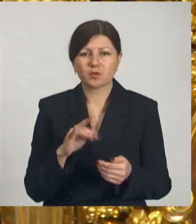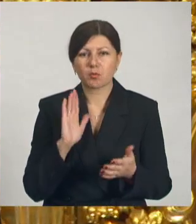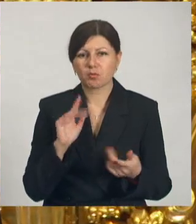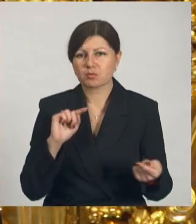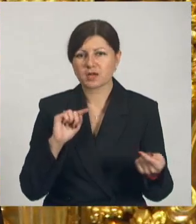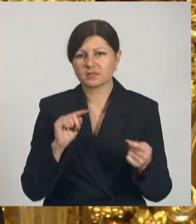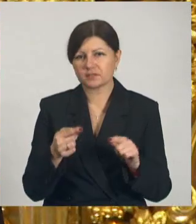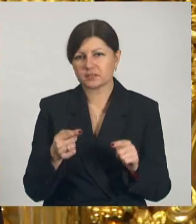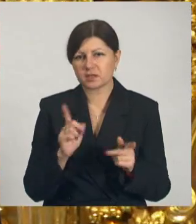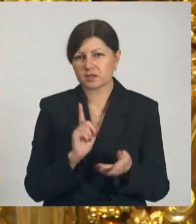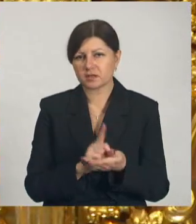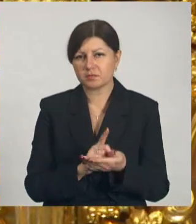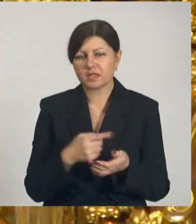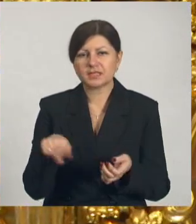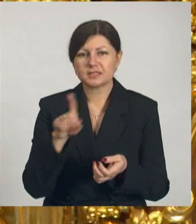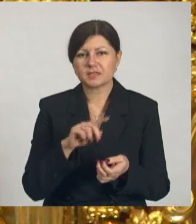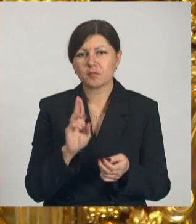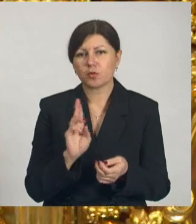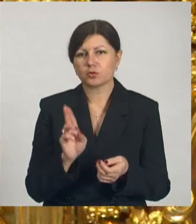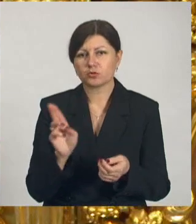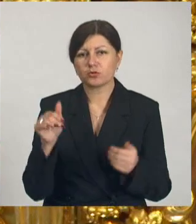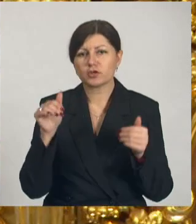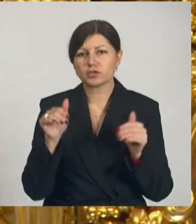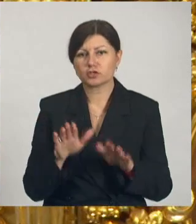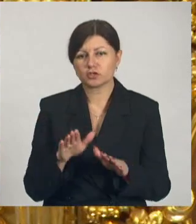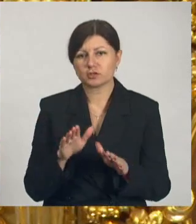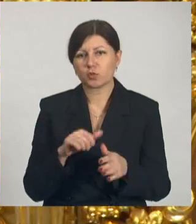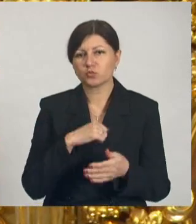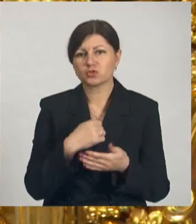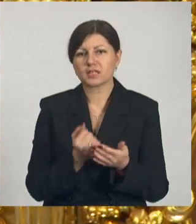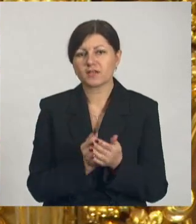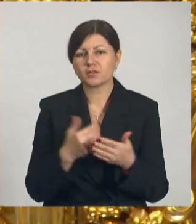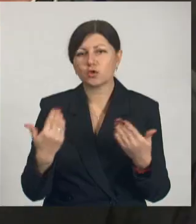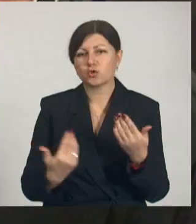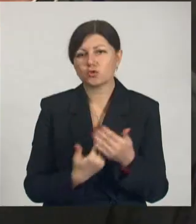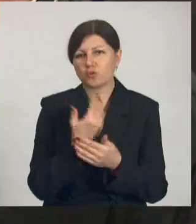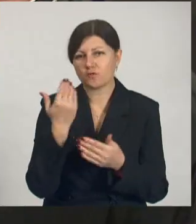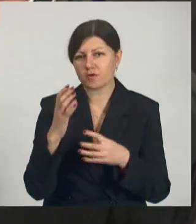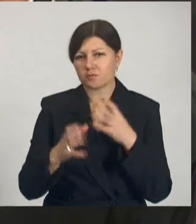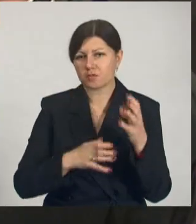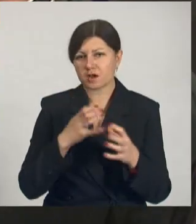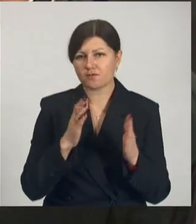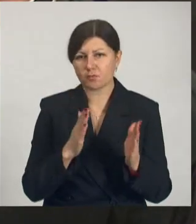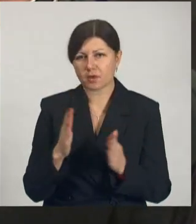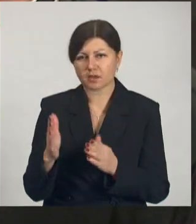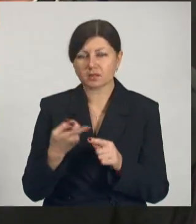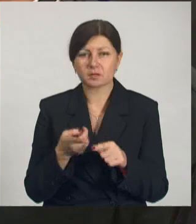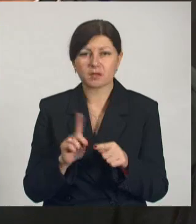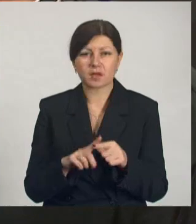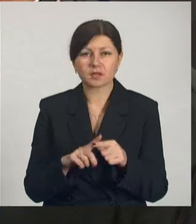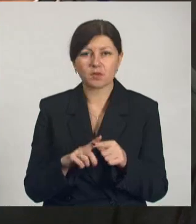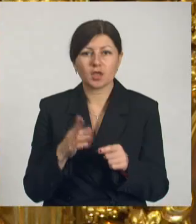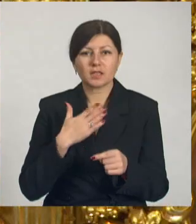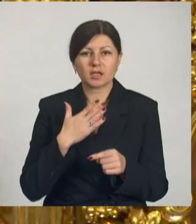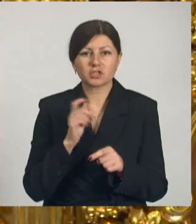противостоим тем, кто решил установить новый мировой порядок. Поэтому